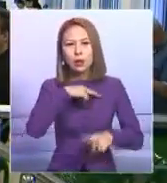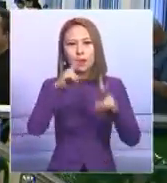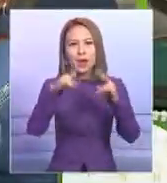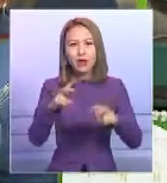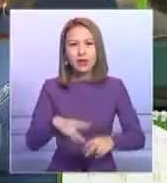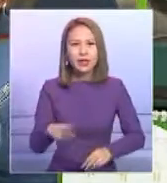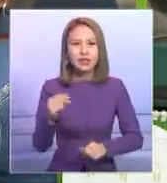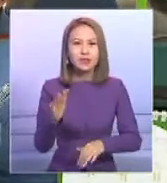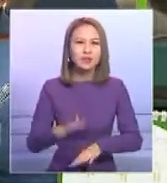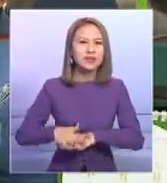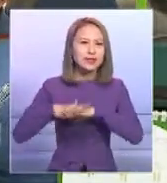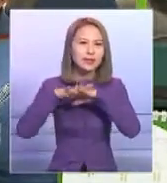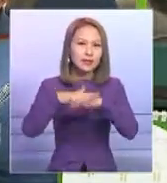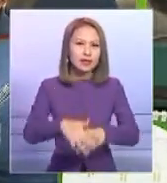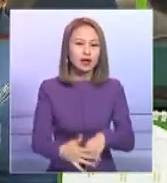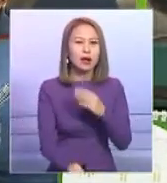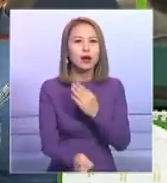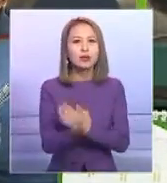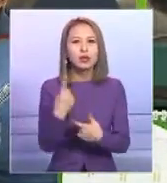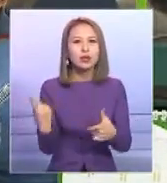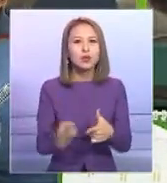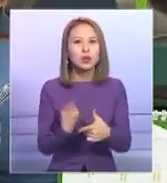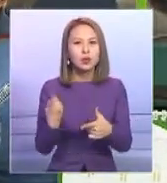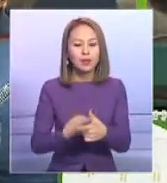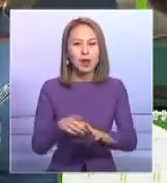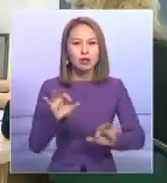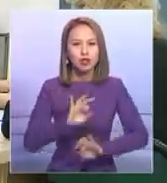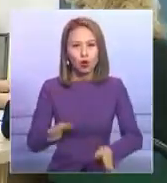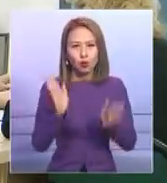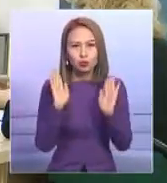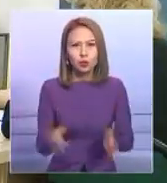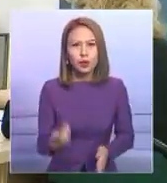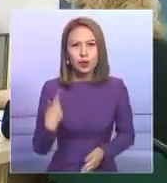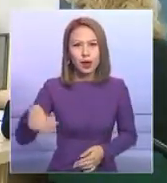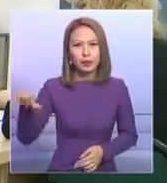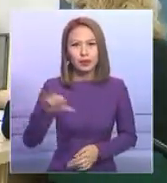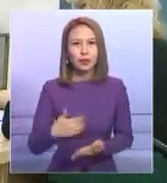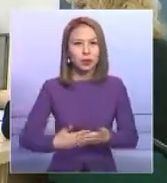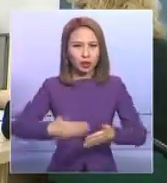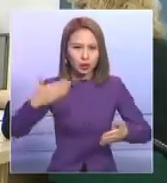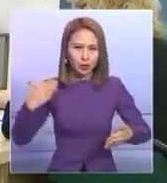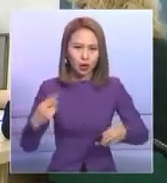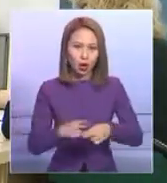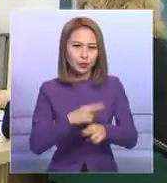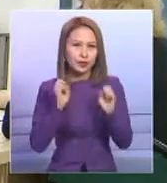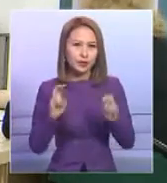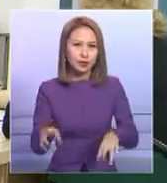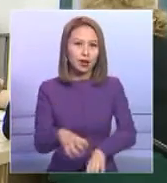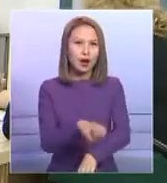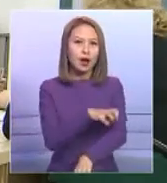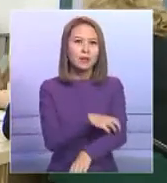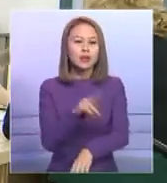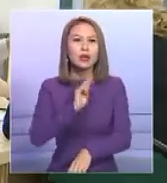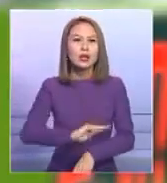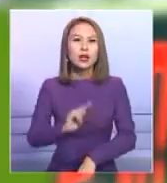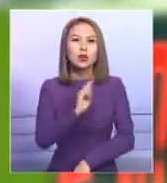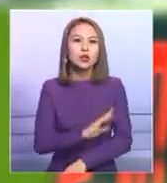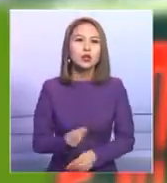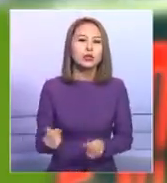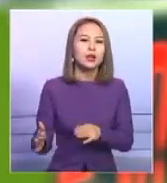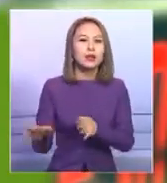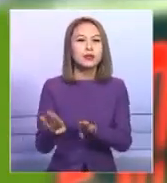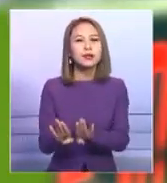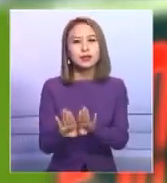реттеушілердің қатысуынсыз қаржыны инвестициялайтынын атап өтті. Еске сала кетейік, осыдан бір апта бұрын Ұлттық қауіпсіздік қызметі бірыңғай